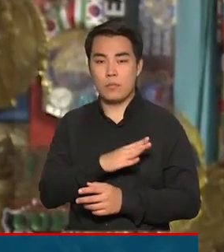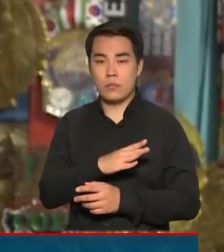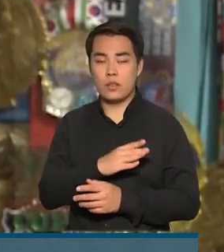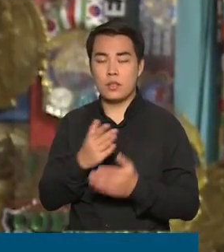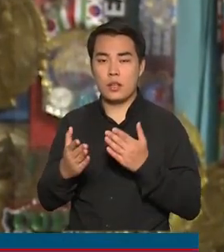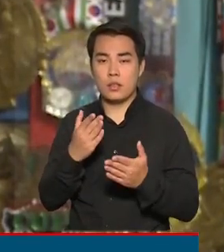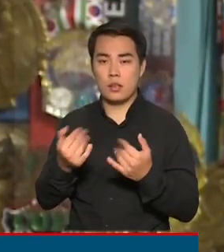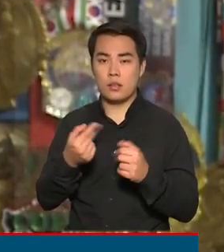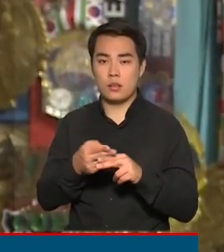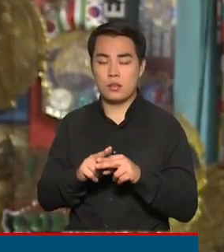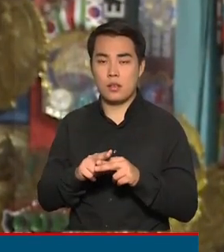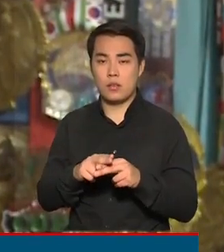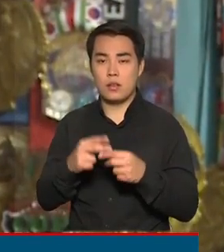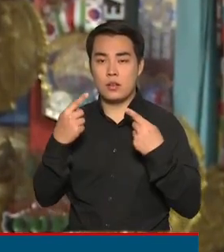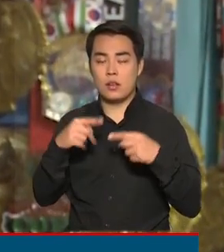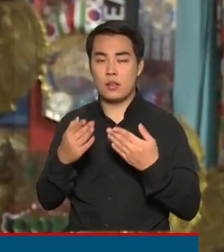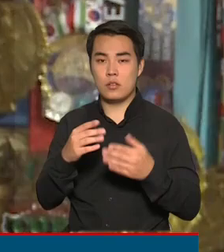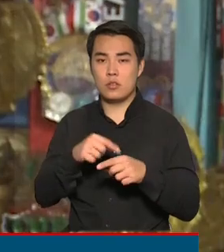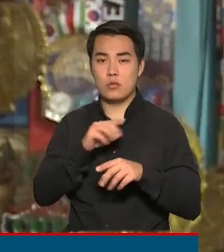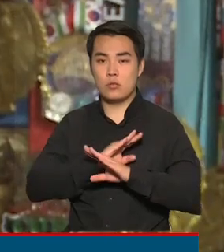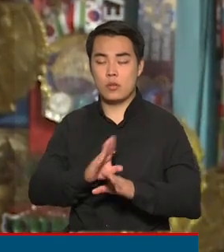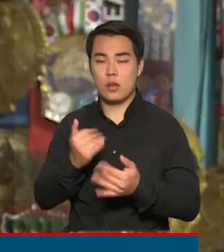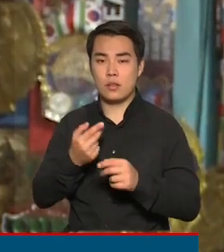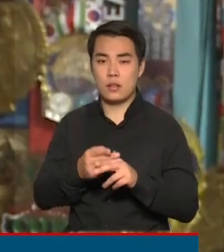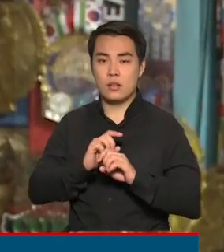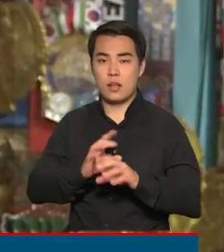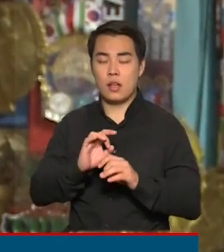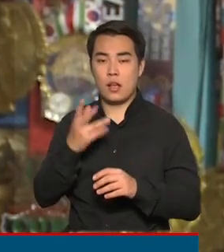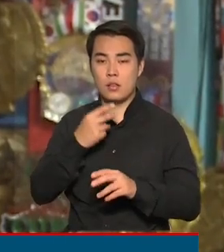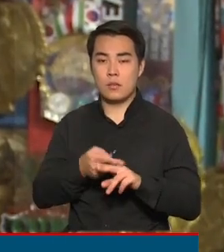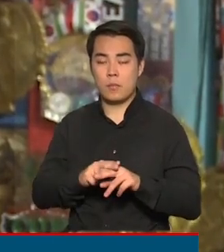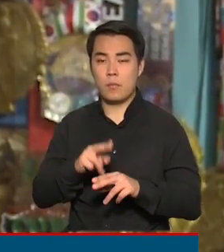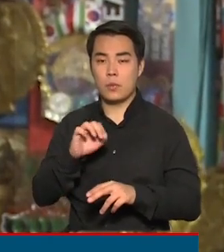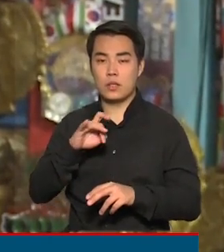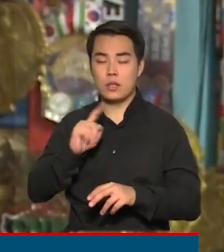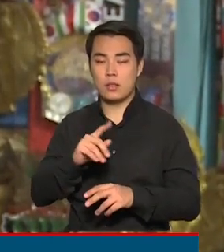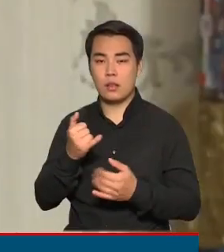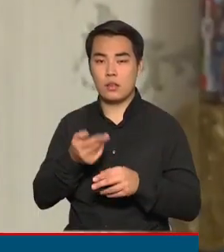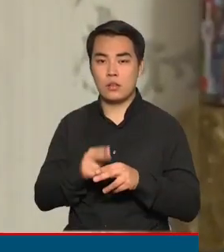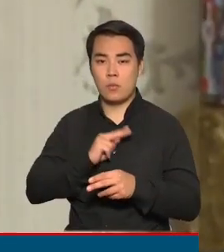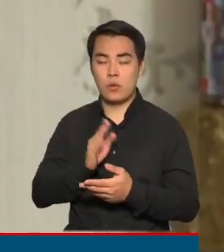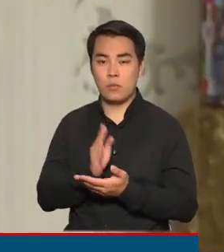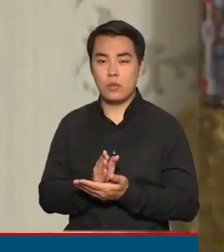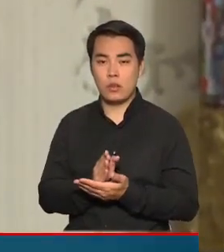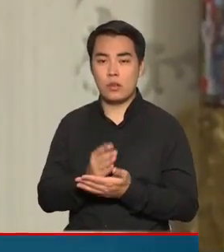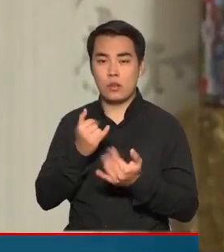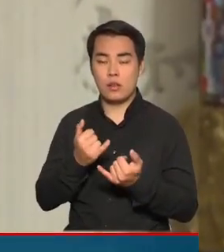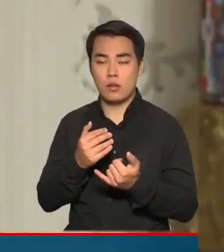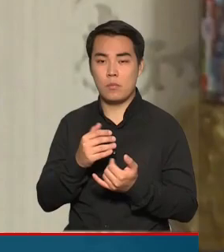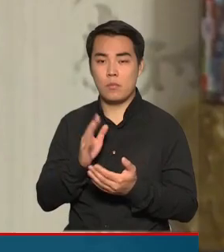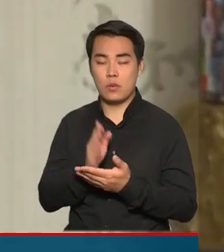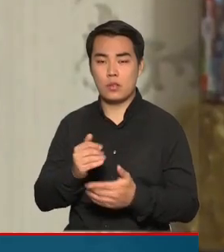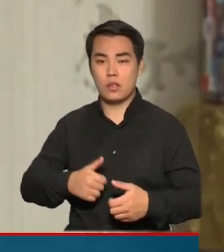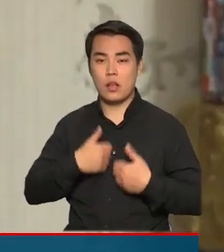себя на этот возраст абсолютно не чувствую. Не собираюсь сидеть на скамейке возле подъезда. Буду заниматься еще. Цель установить...